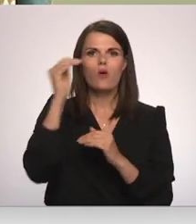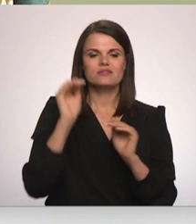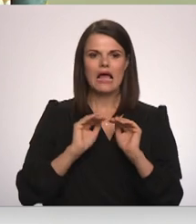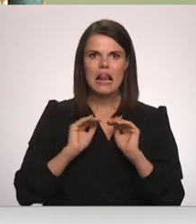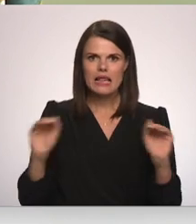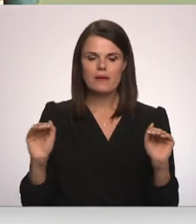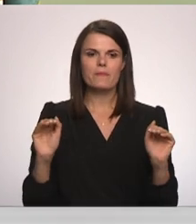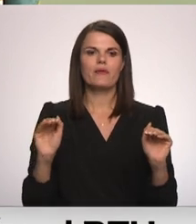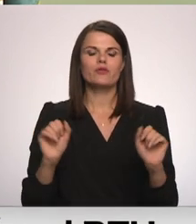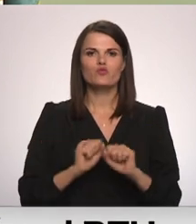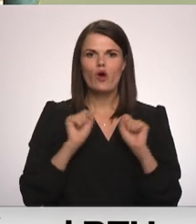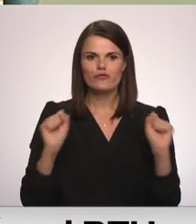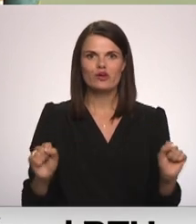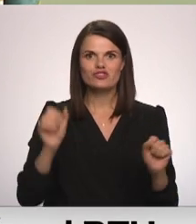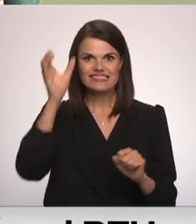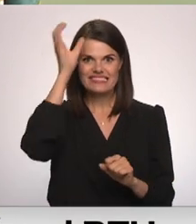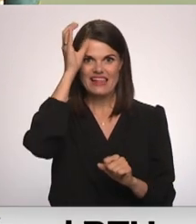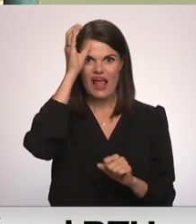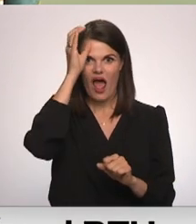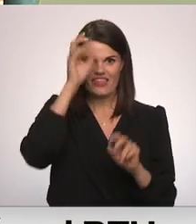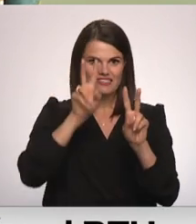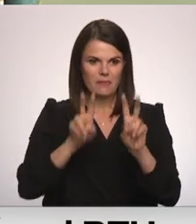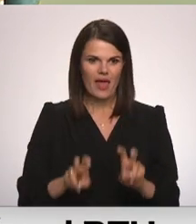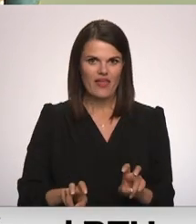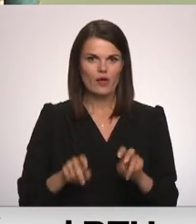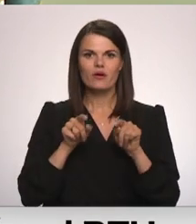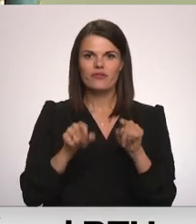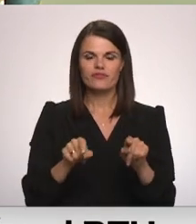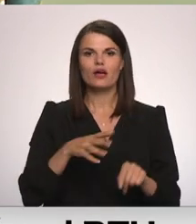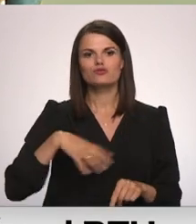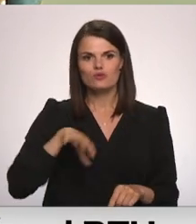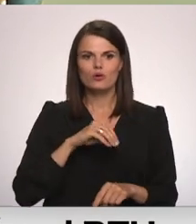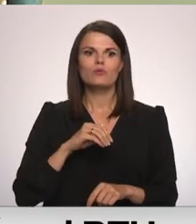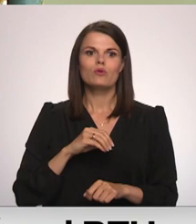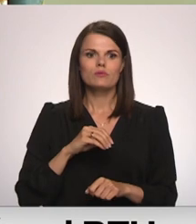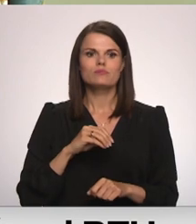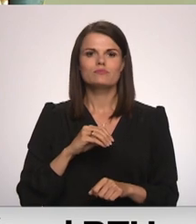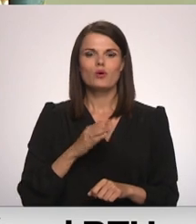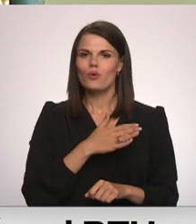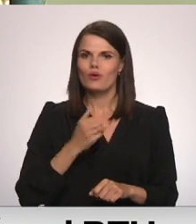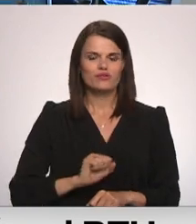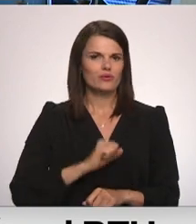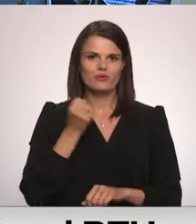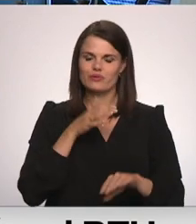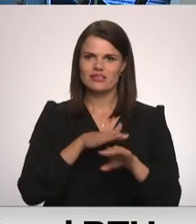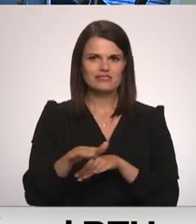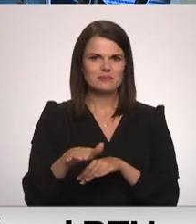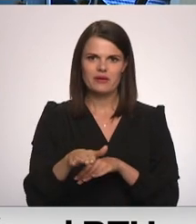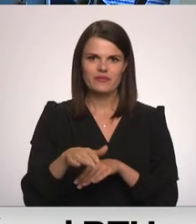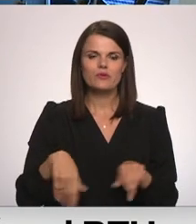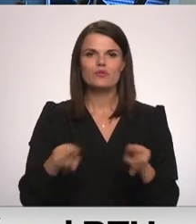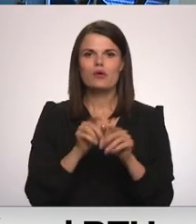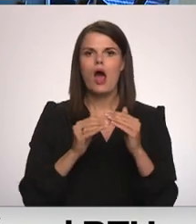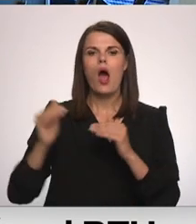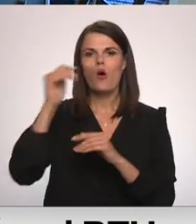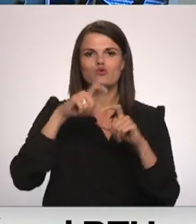līmenī nodrošināt zinātnes pētījumus, tas ir mums ļoti grūti izpildāms. Un